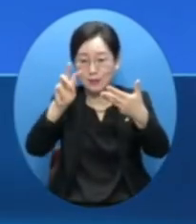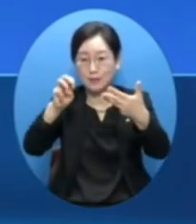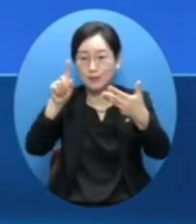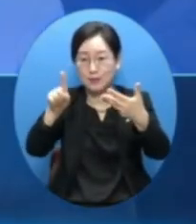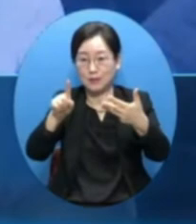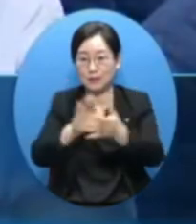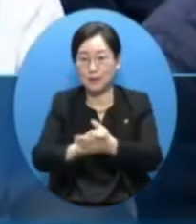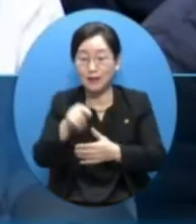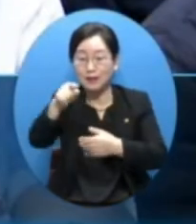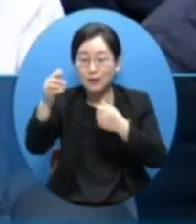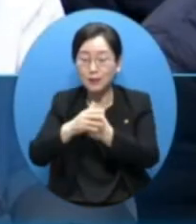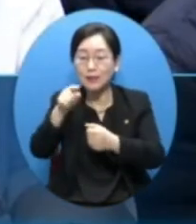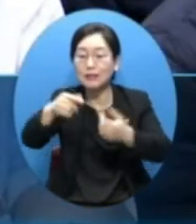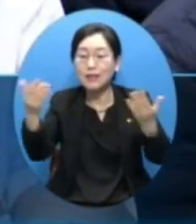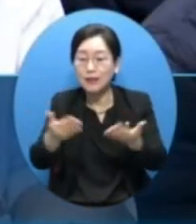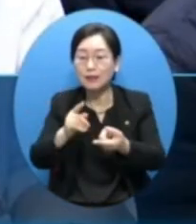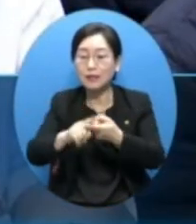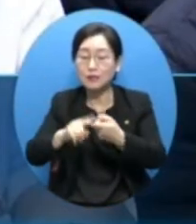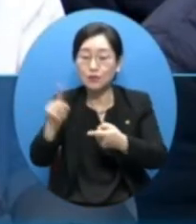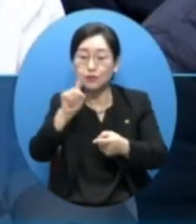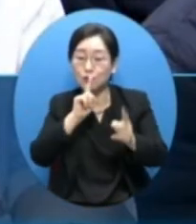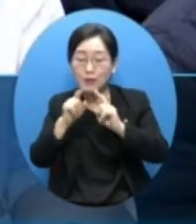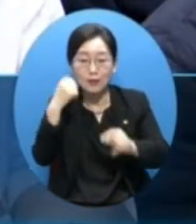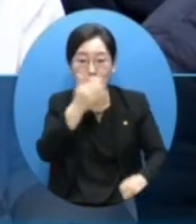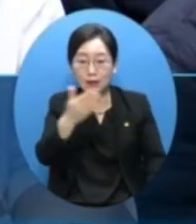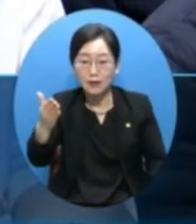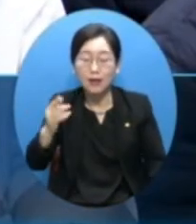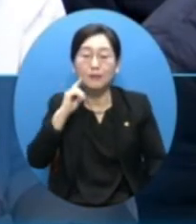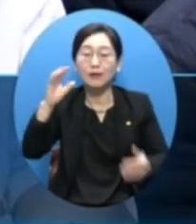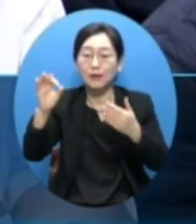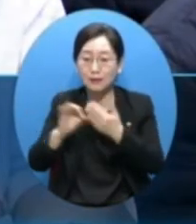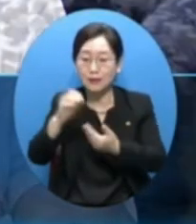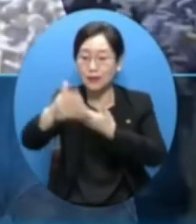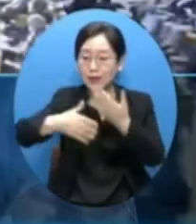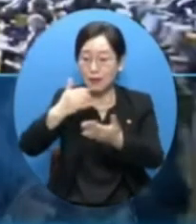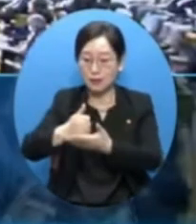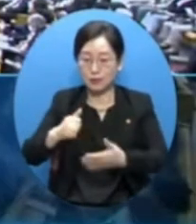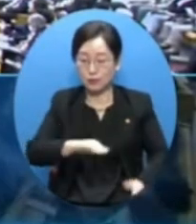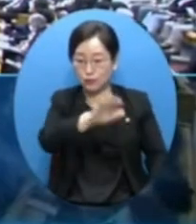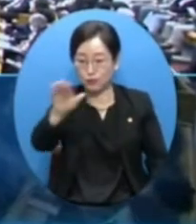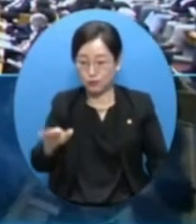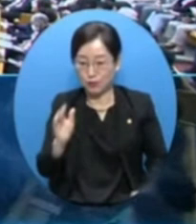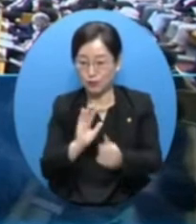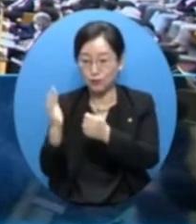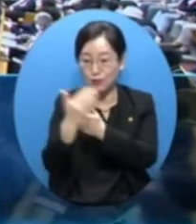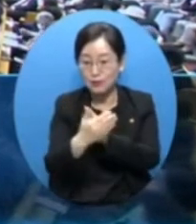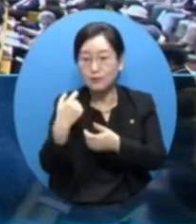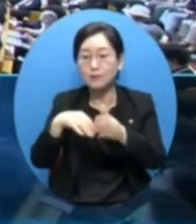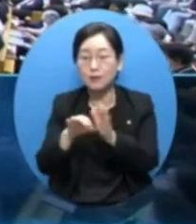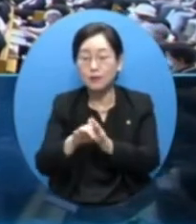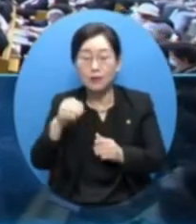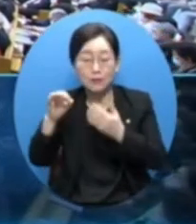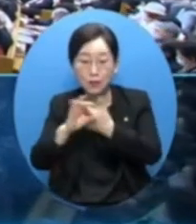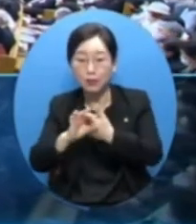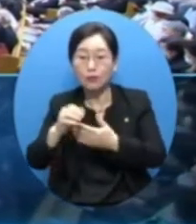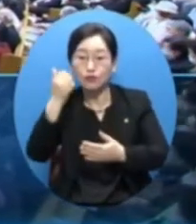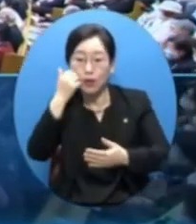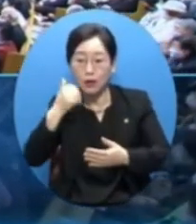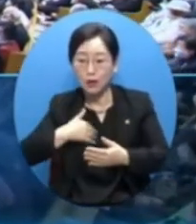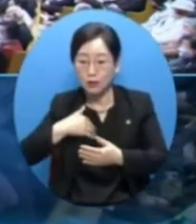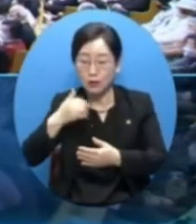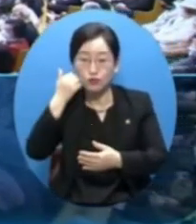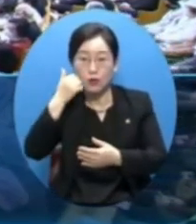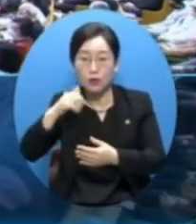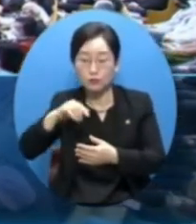말씀합니다. 그런즉 이 일에 대하여 우리가 무슨 말하리요? 만일 하나님이 우리를 위하시면 누가 우리를